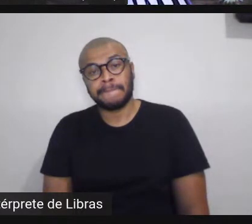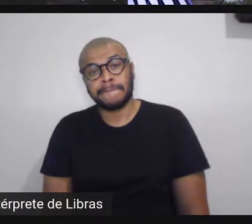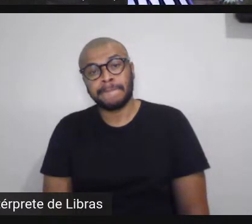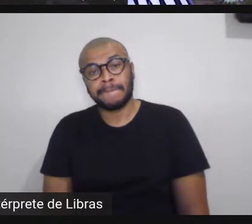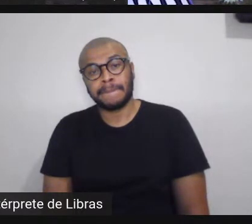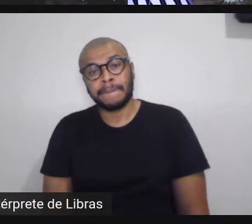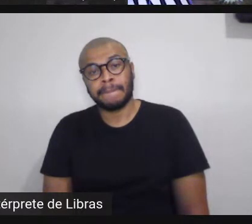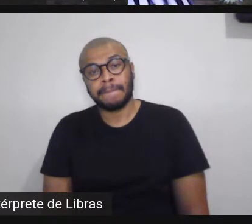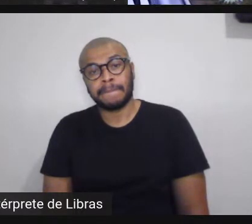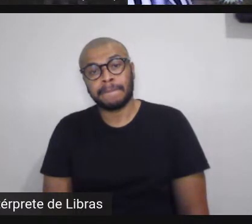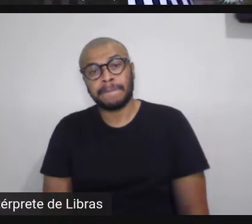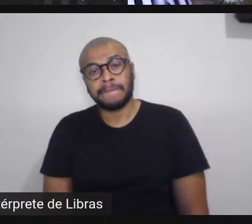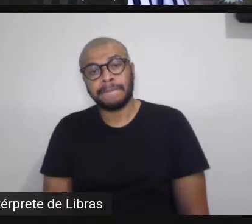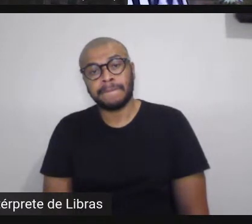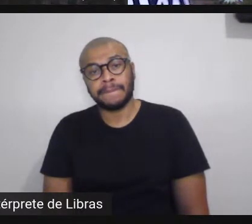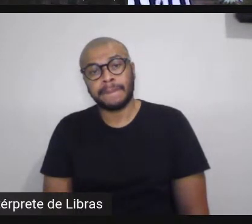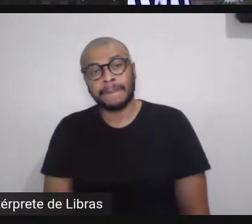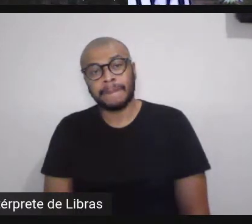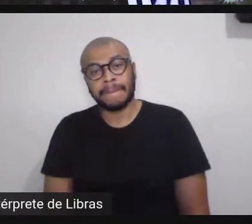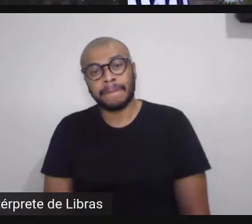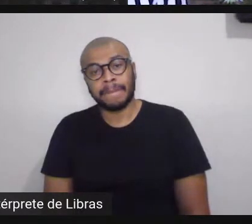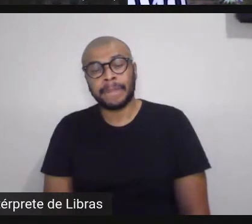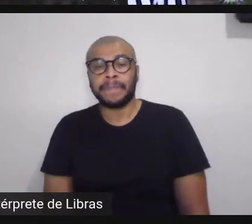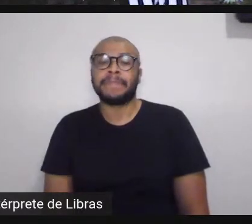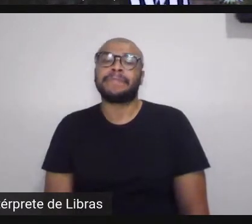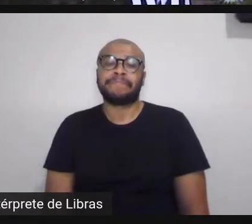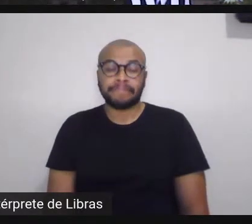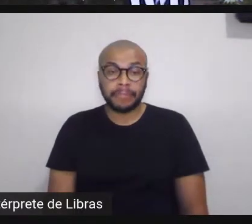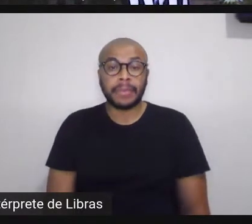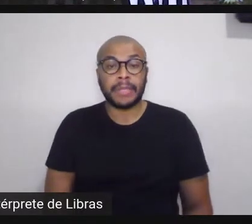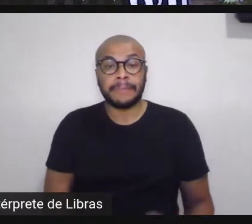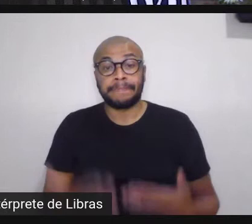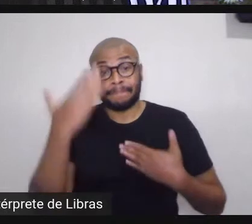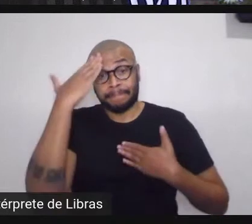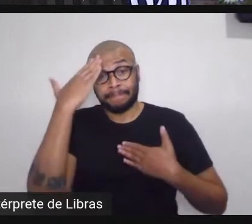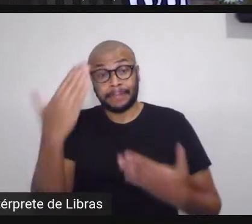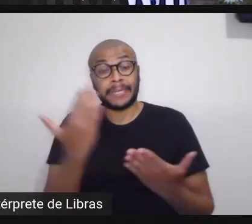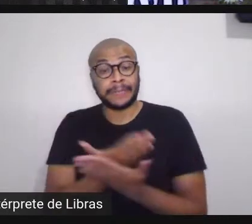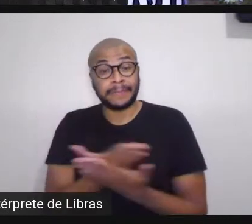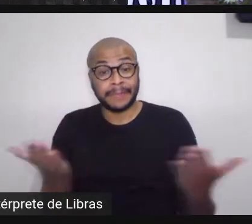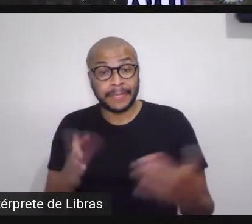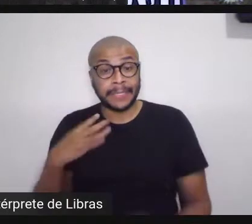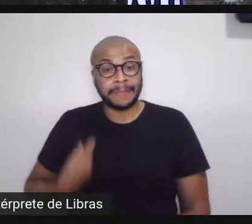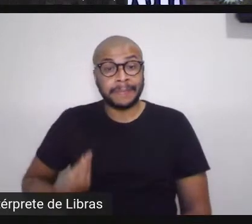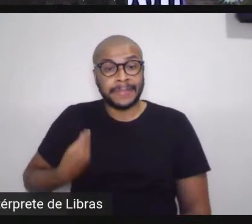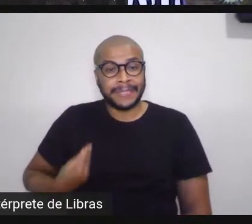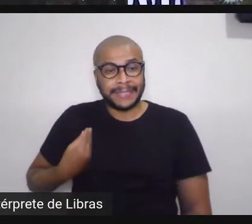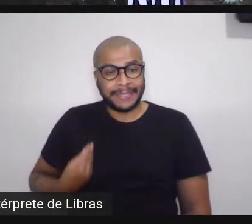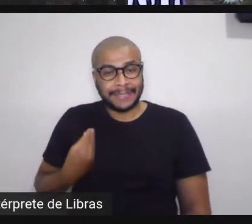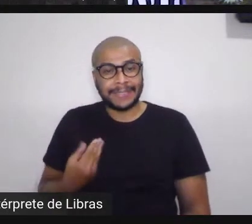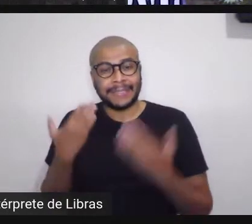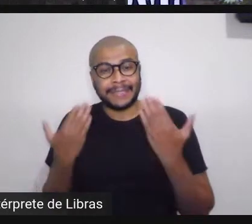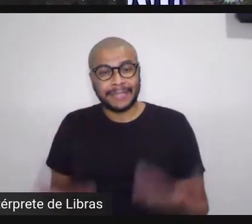Dziękuję bardzo. Então, profesora, agradece a todos pela presença.